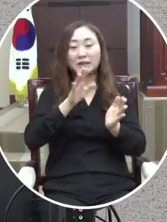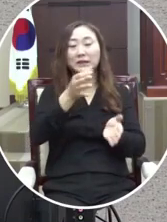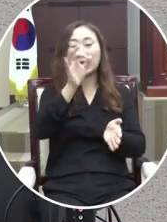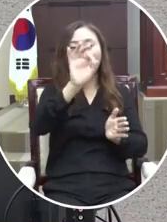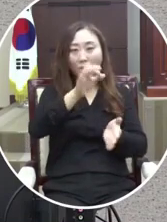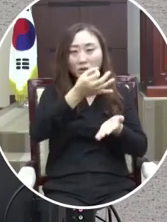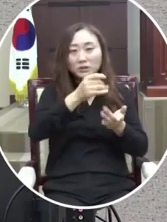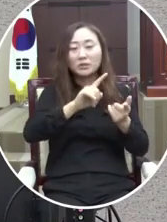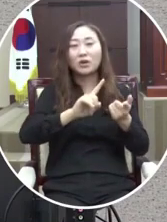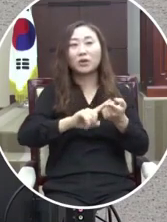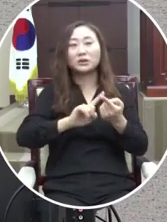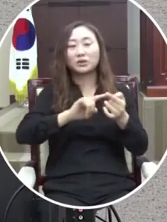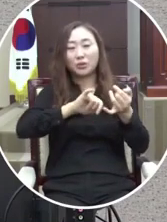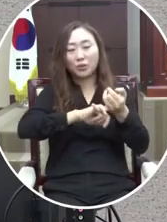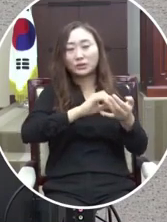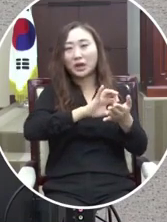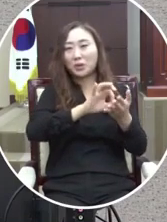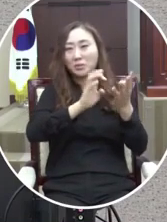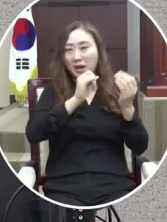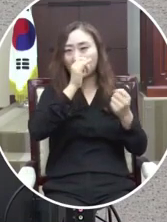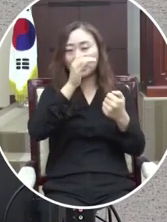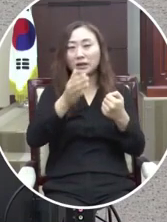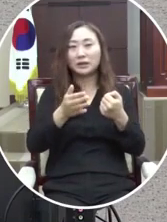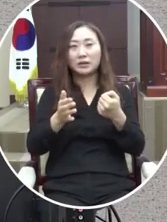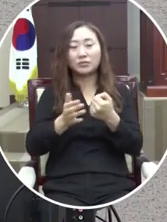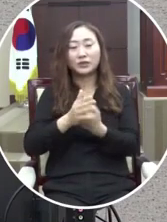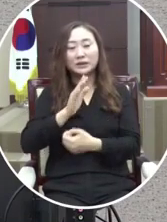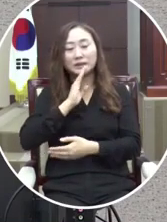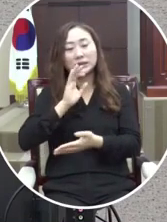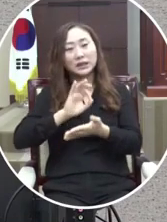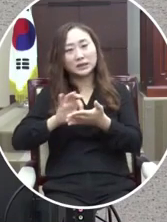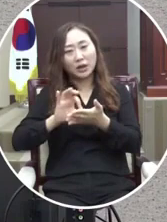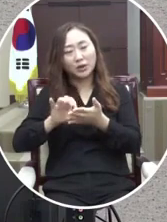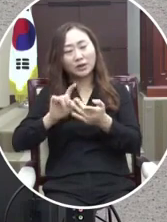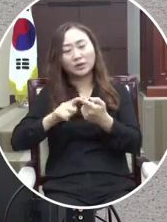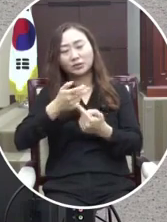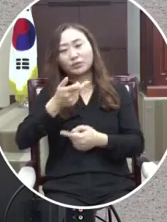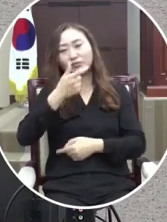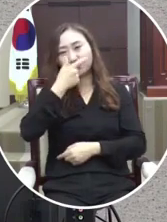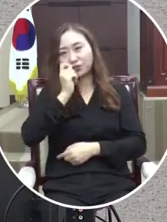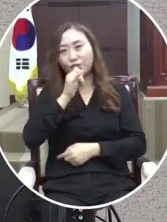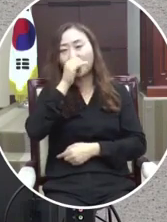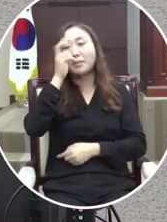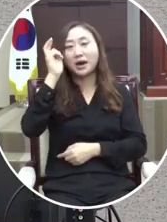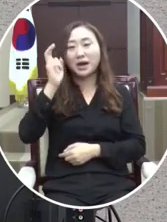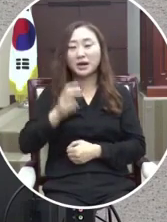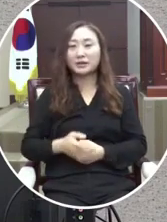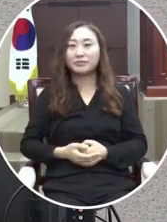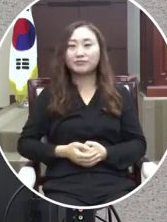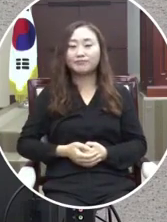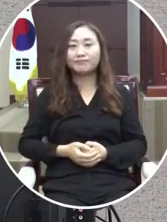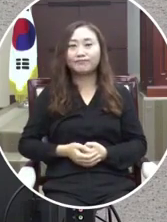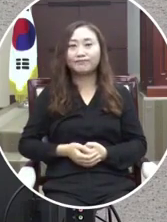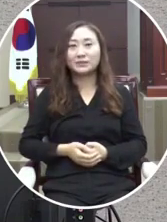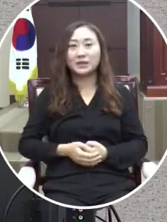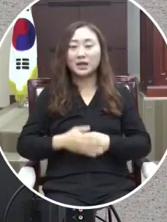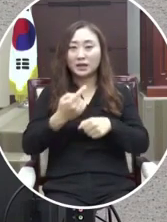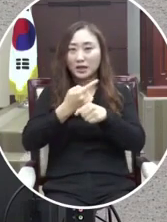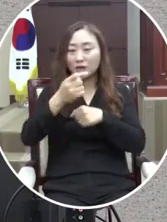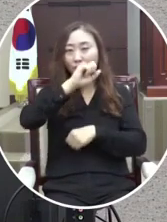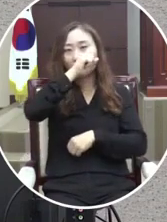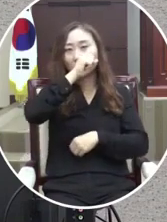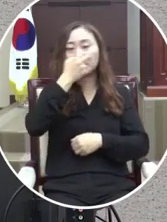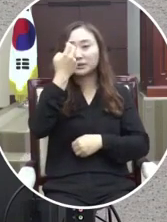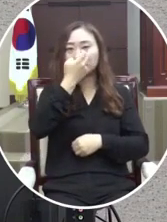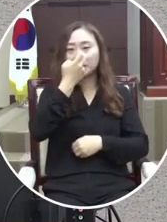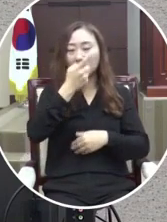등 경직성 경비의 상승으로 실제 가용예산은 크게 부족할 것으로 보입니다. 내년도 예산